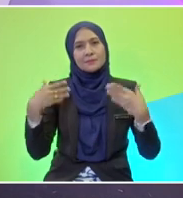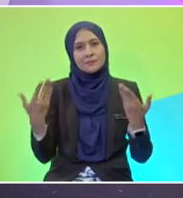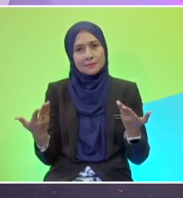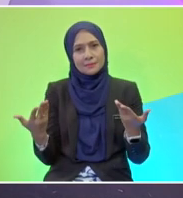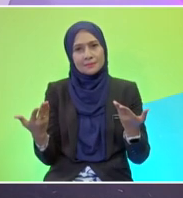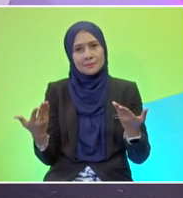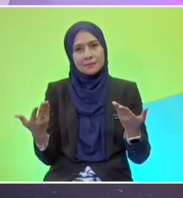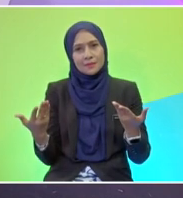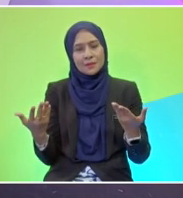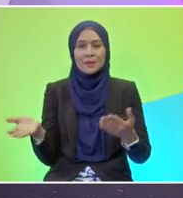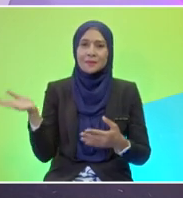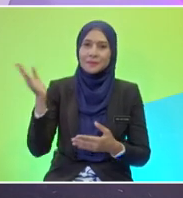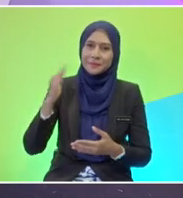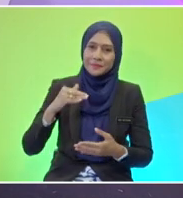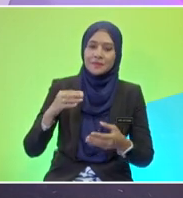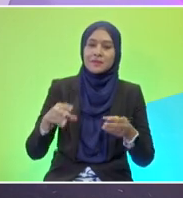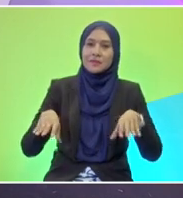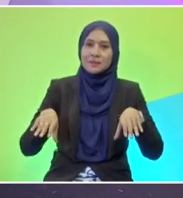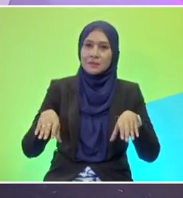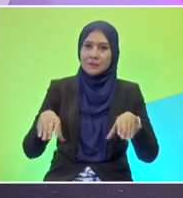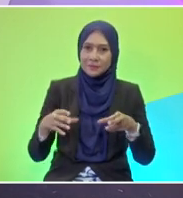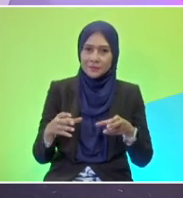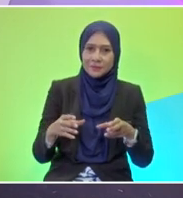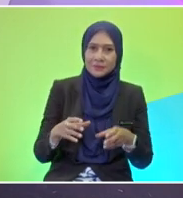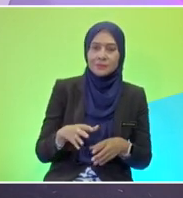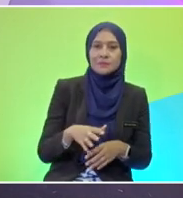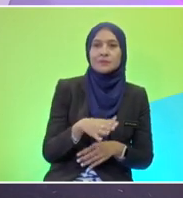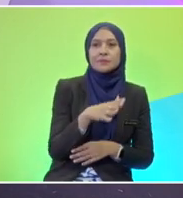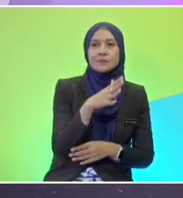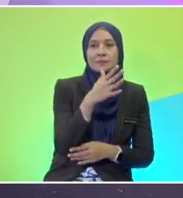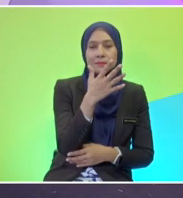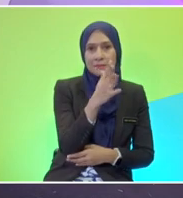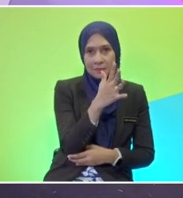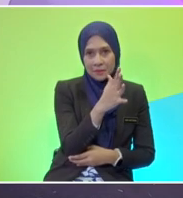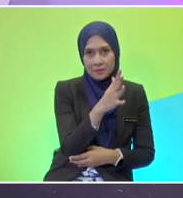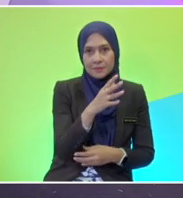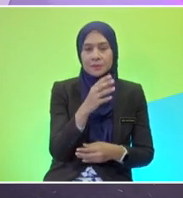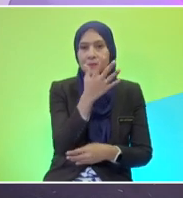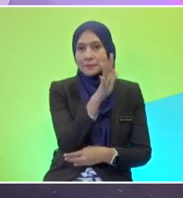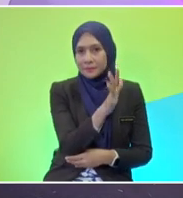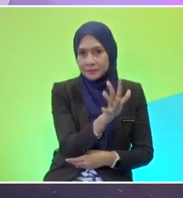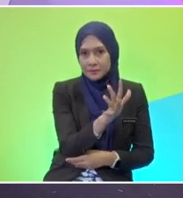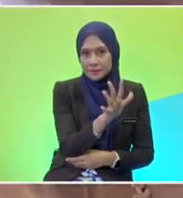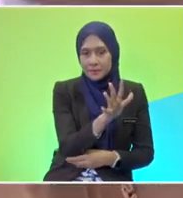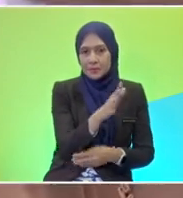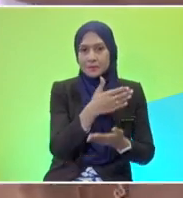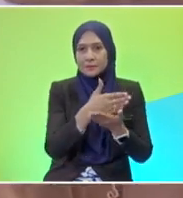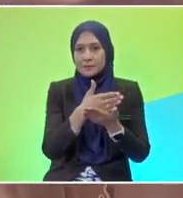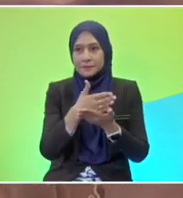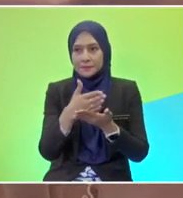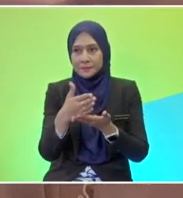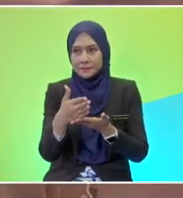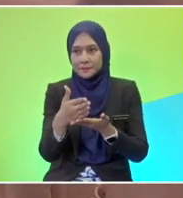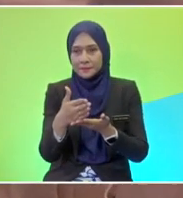15 tolak 11. Okey. Letak dulu pada nombor 15. Aha. Okey, Kak Fika dah letak tu tau murid-murid.